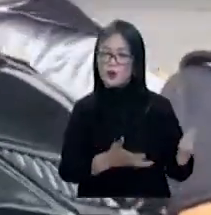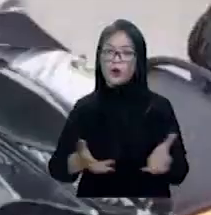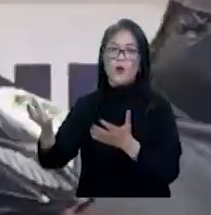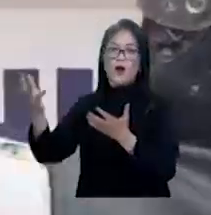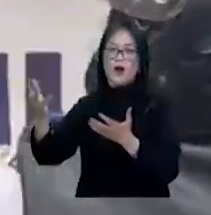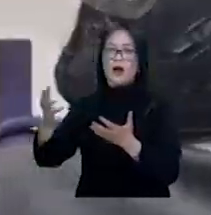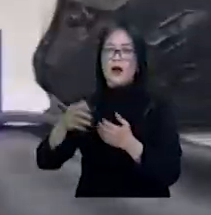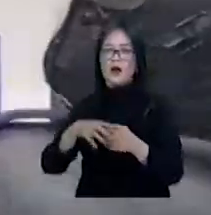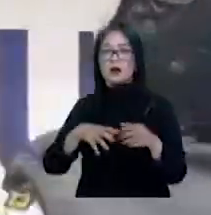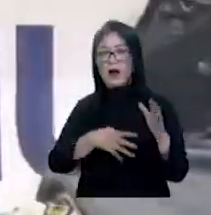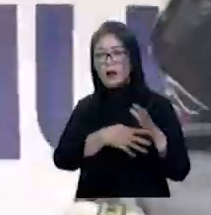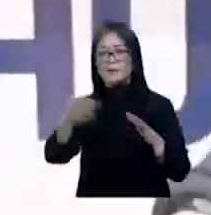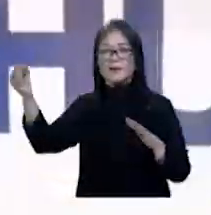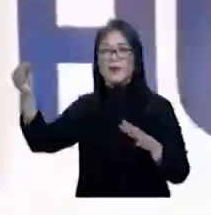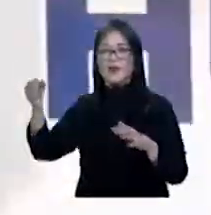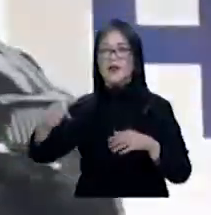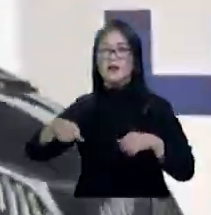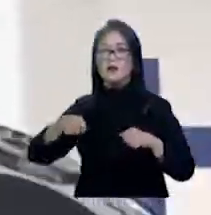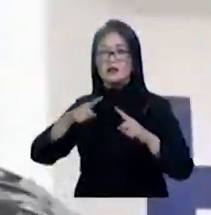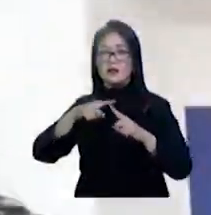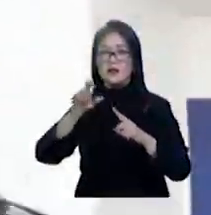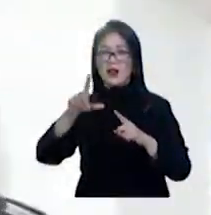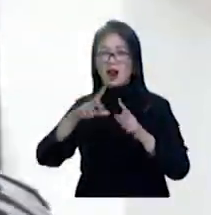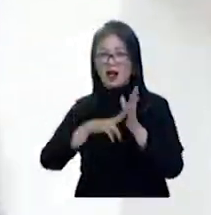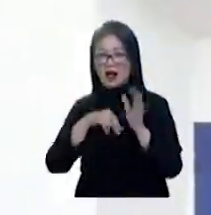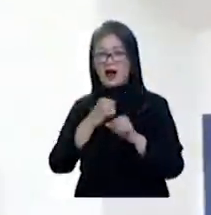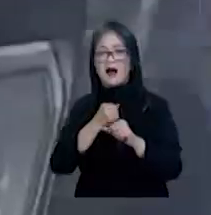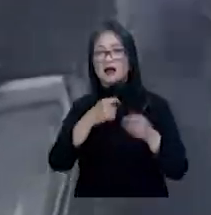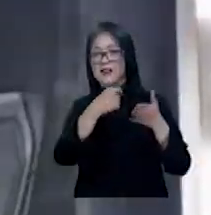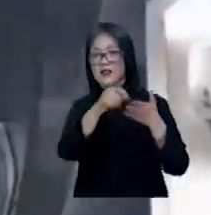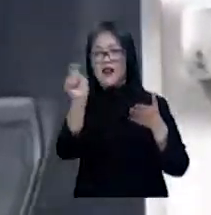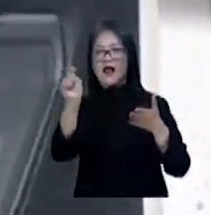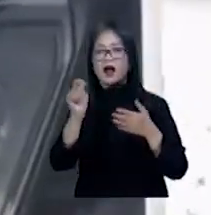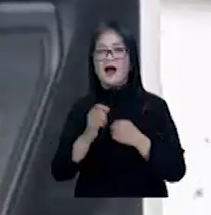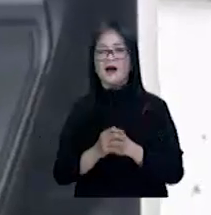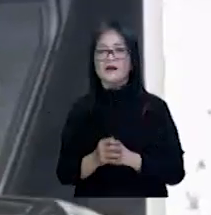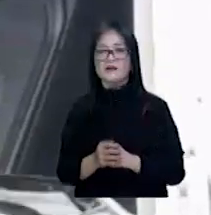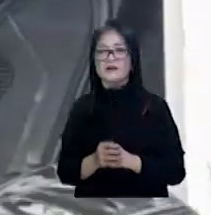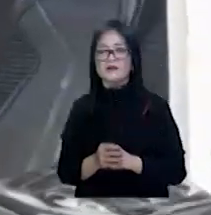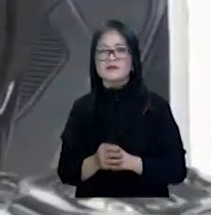disanksi tilang maksimal. Dari Jakarta, Rani Sanjaya, iNews, melaporkan.